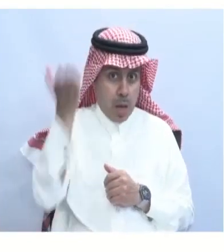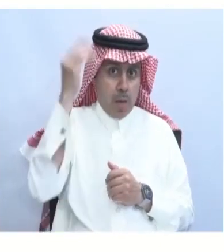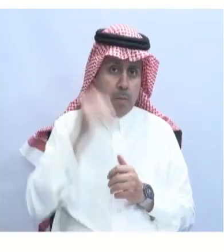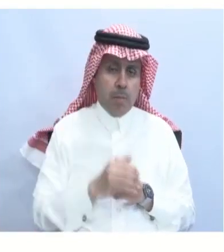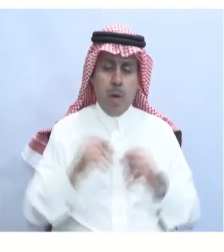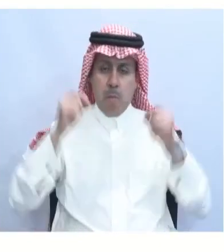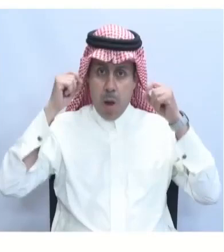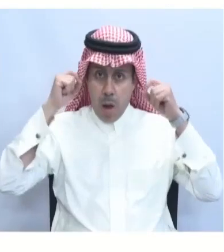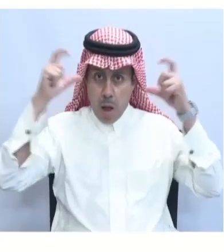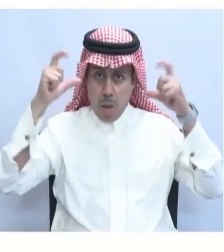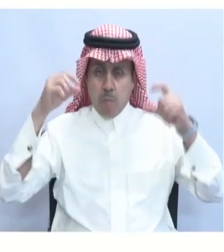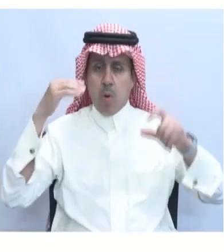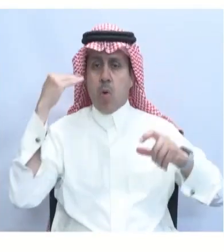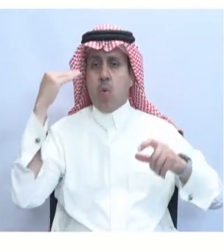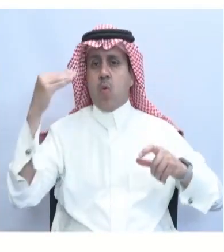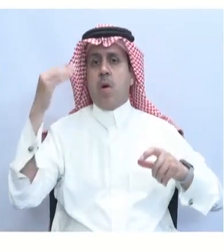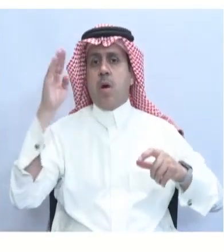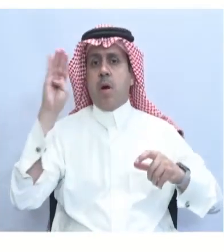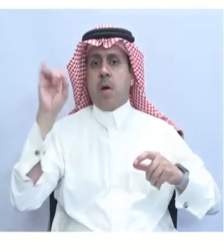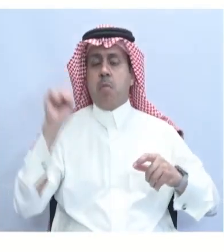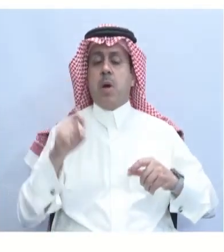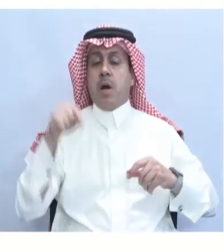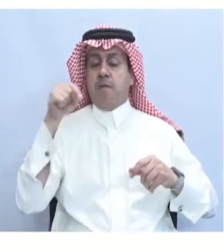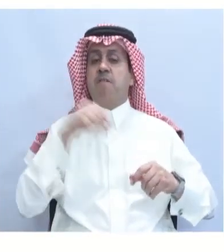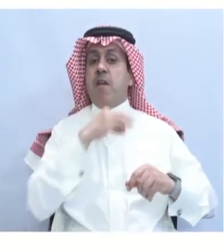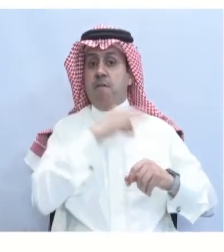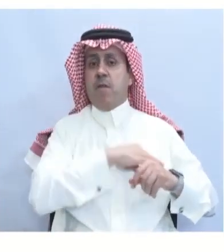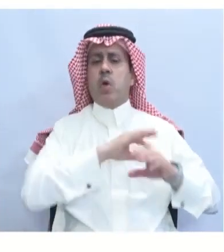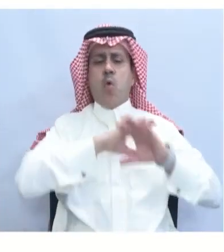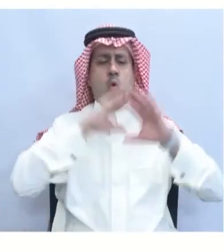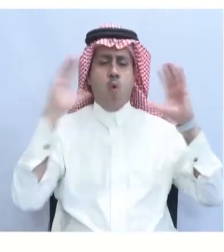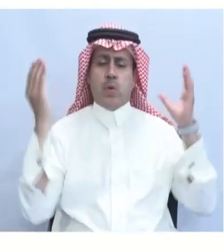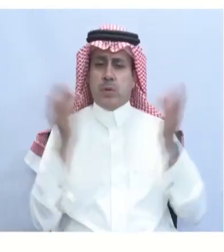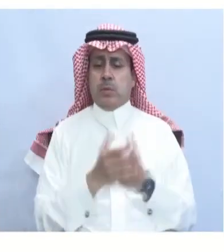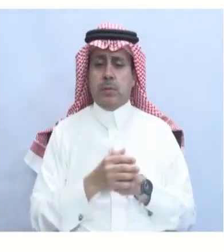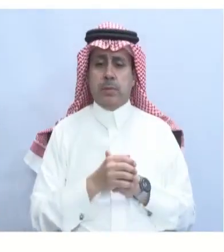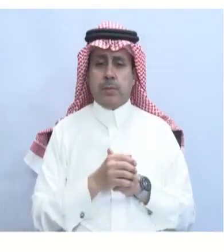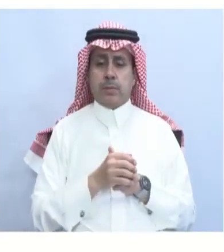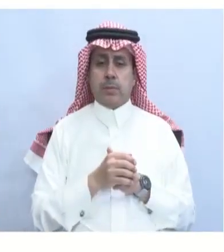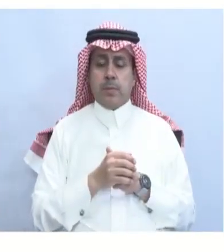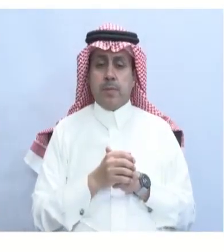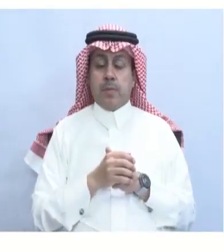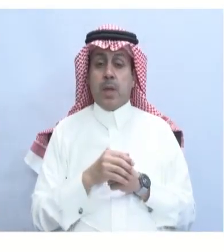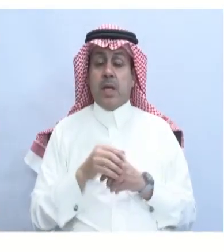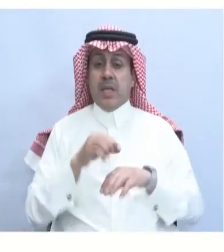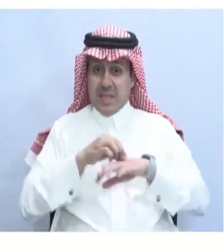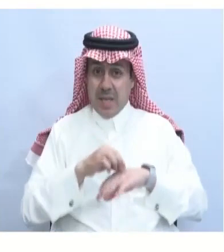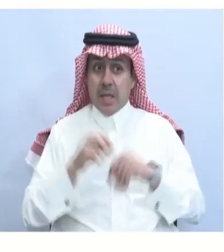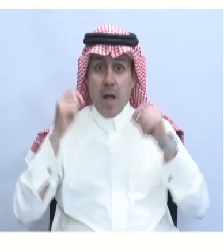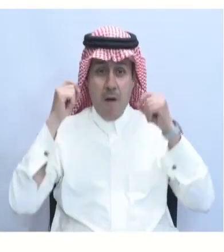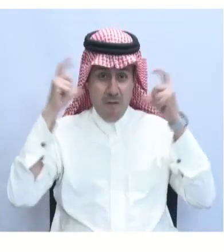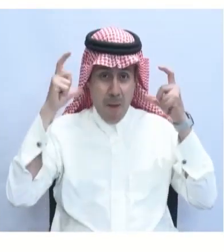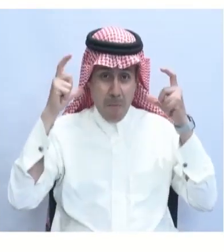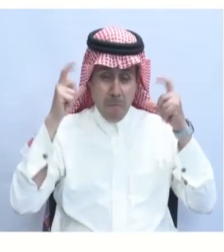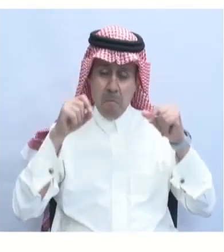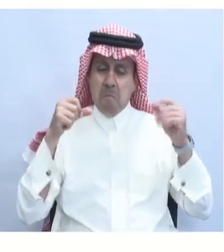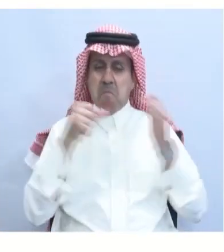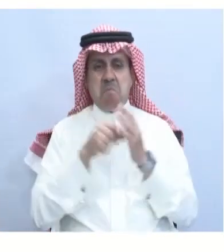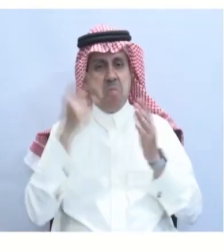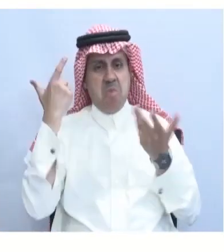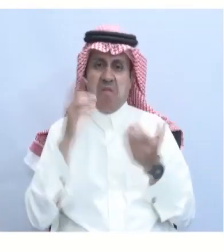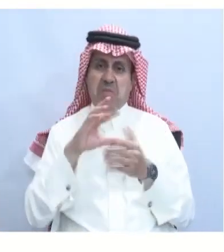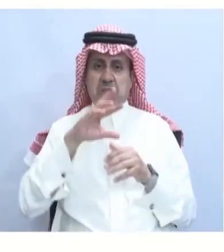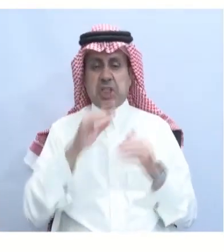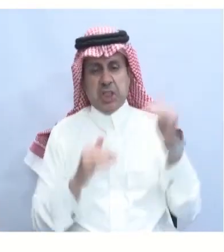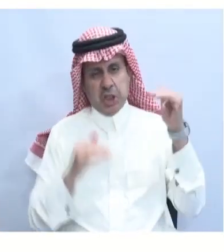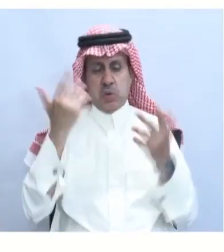وعلمه لا يشرع شيئا الا لحكم عظيمه فقد يتمكن الناس من الوقوف